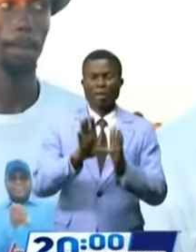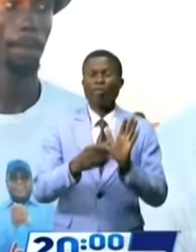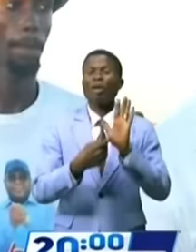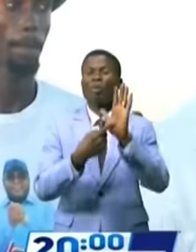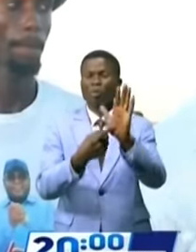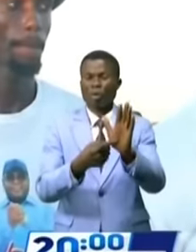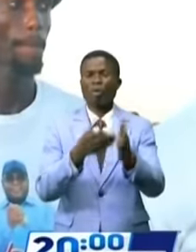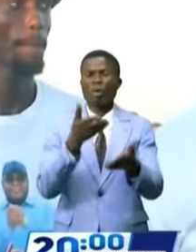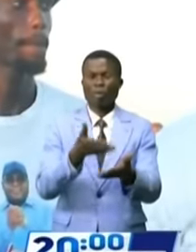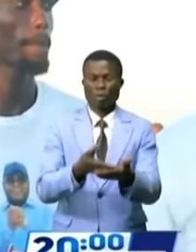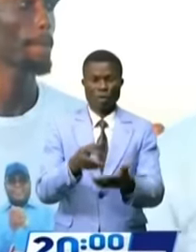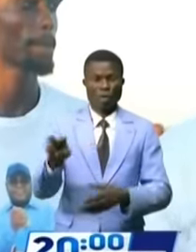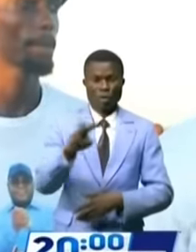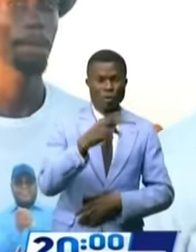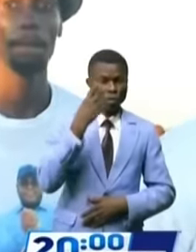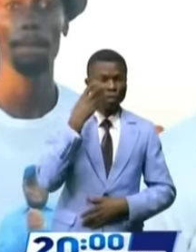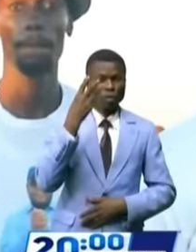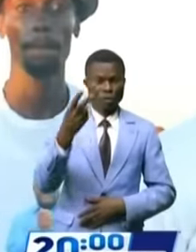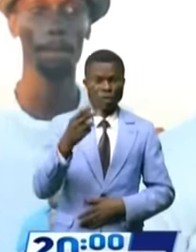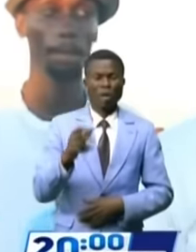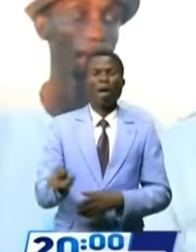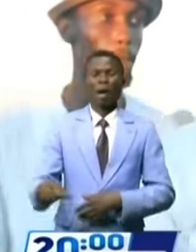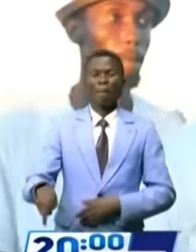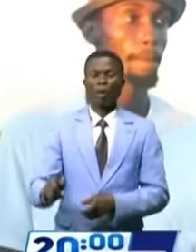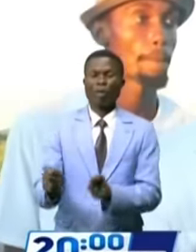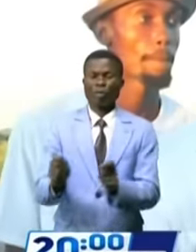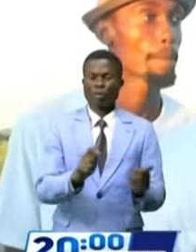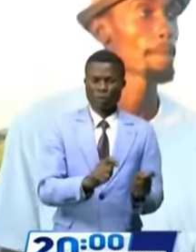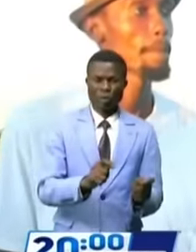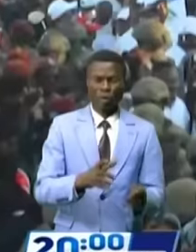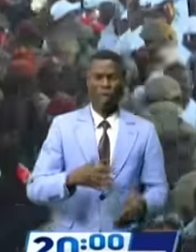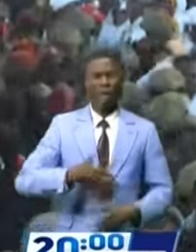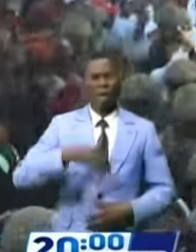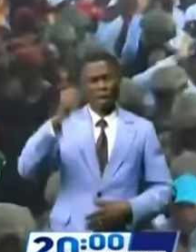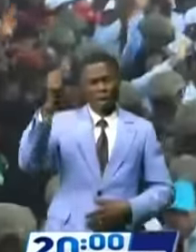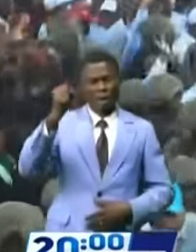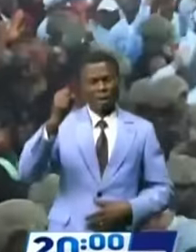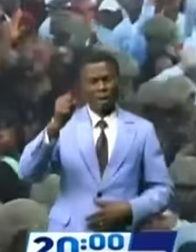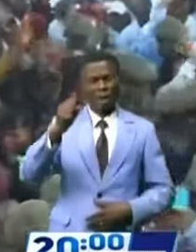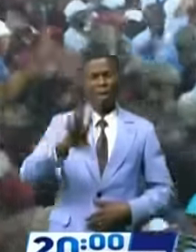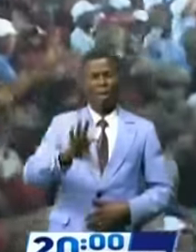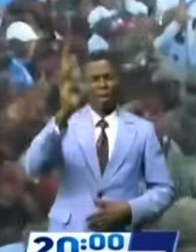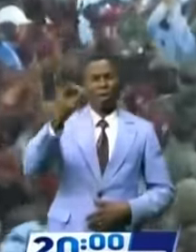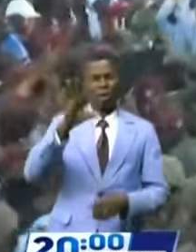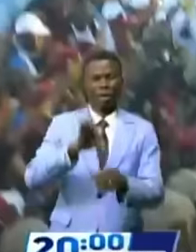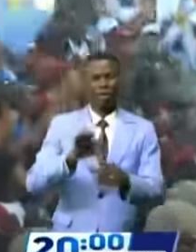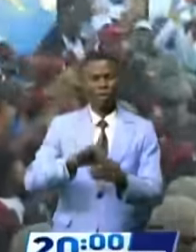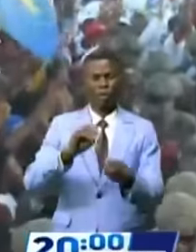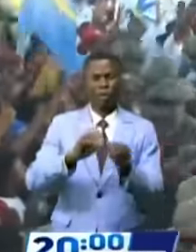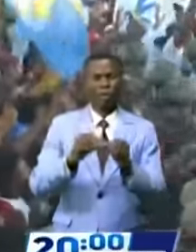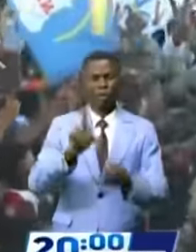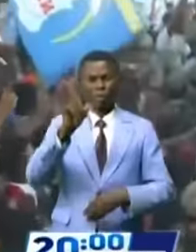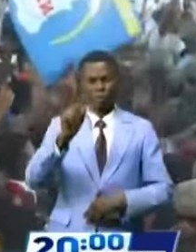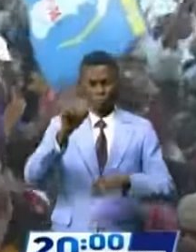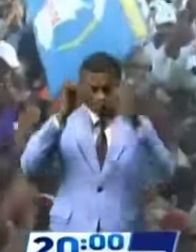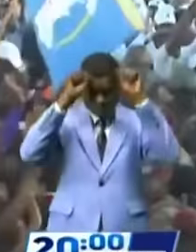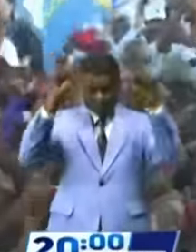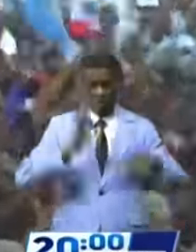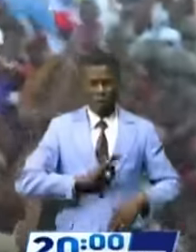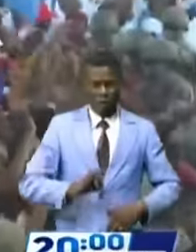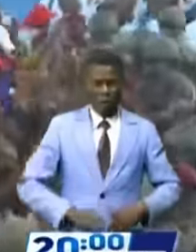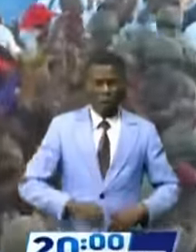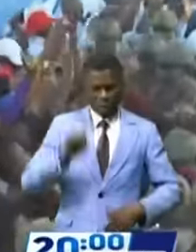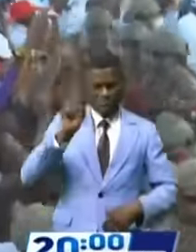parlent. Vous avez vu, le Tanganyika est acquise à la cause du numéro 20. Et donc, le président Tshisekedi